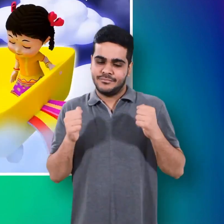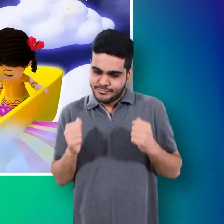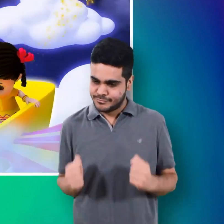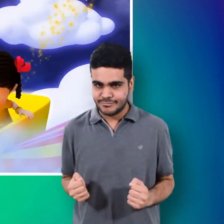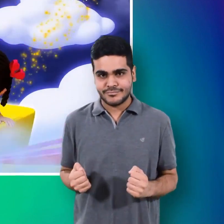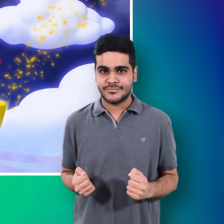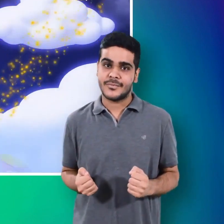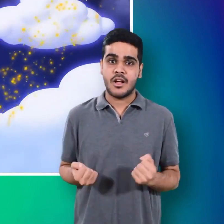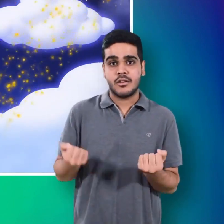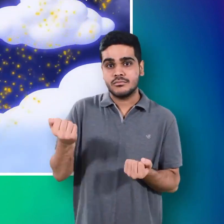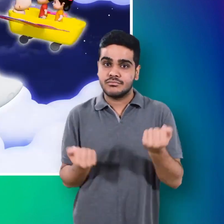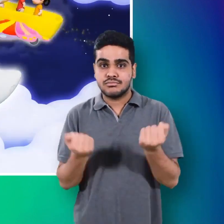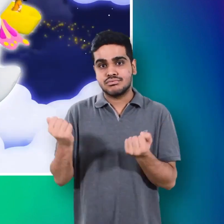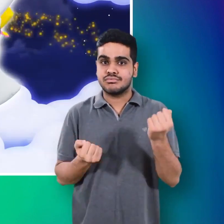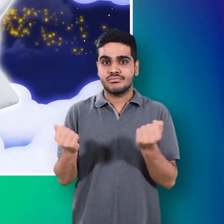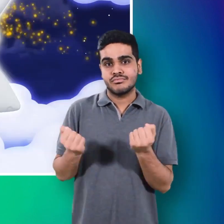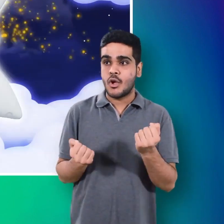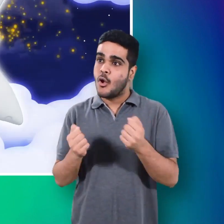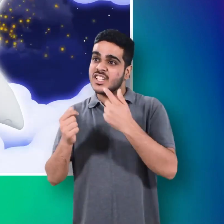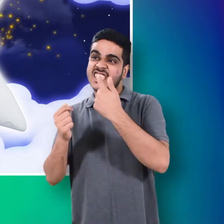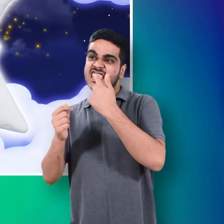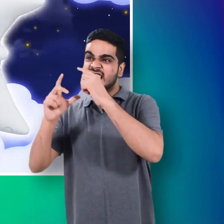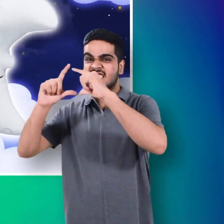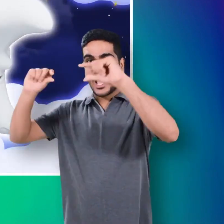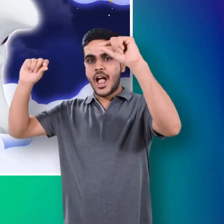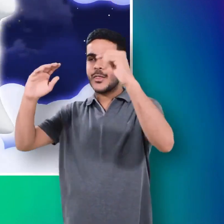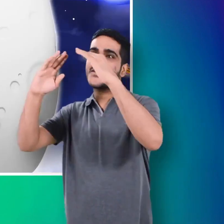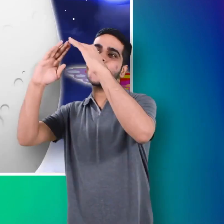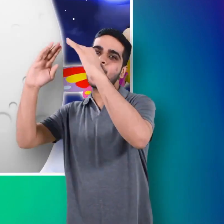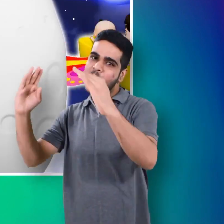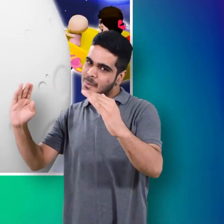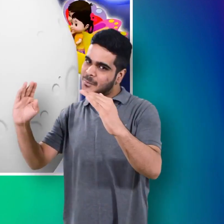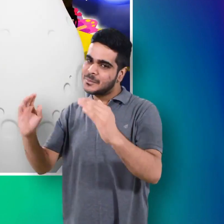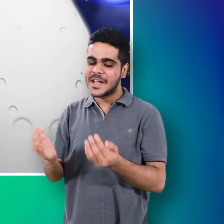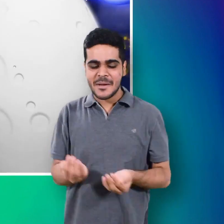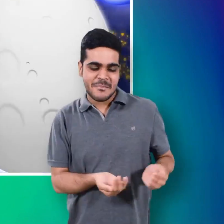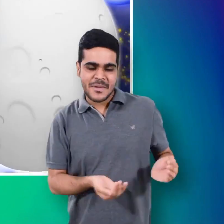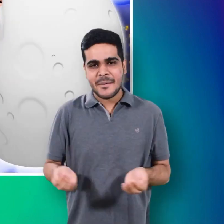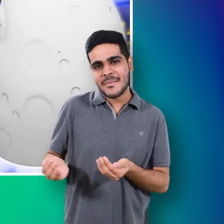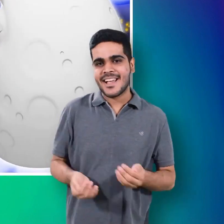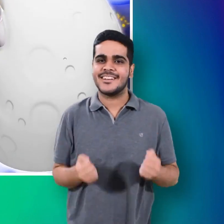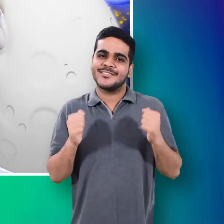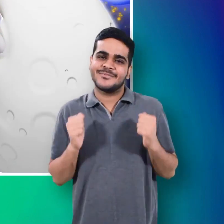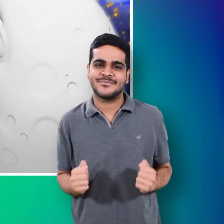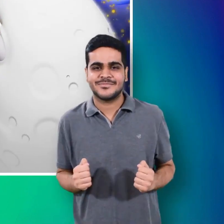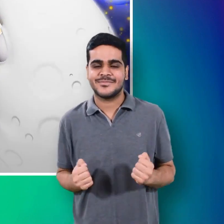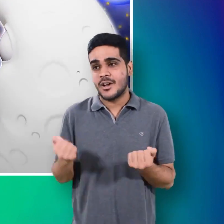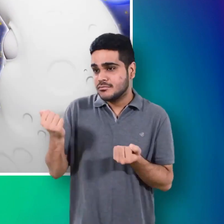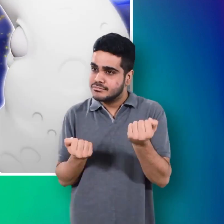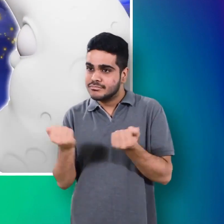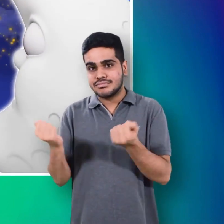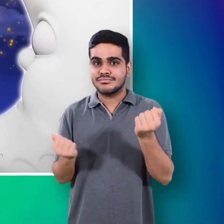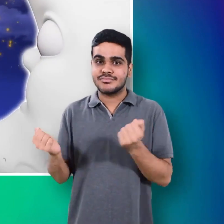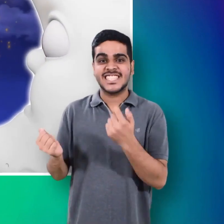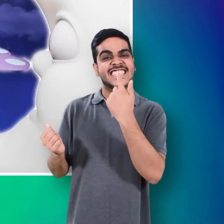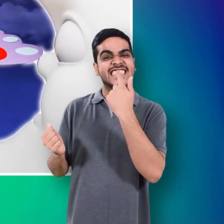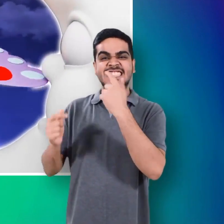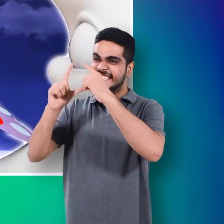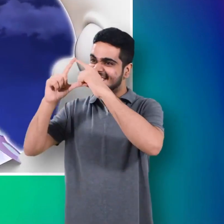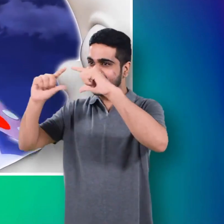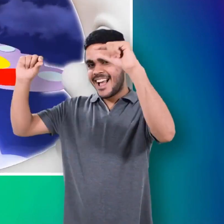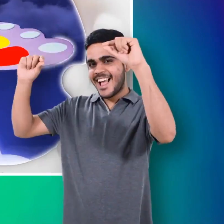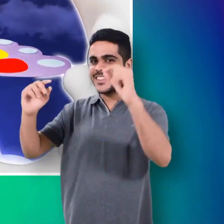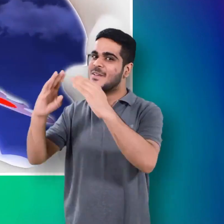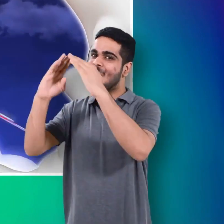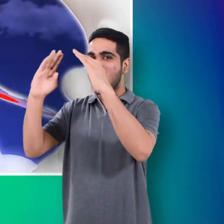उड़न खटोले बैठ के मुन्ना चंदा के घर जाएगा। उड़न खटोले बैठ के मुन्ना चंदा